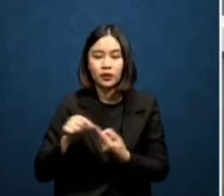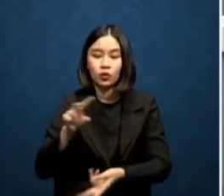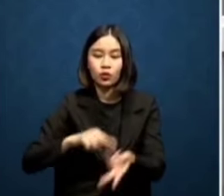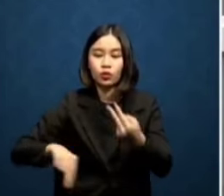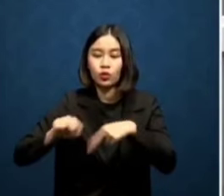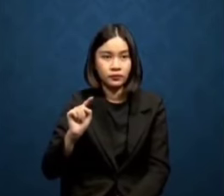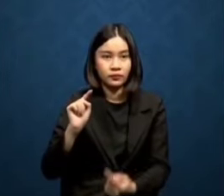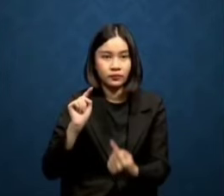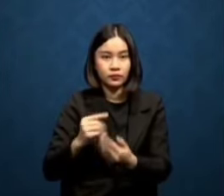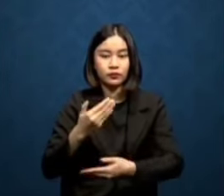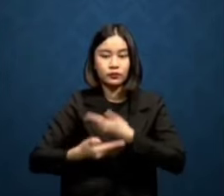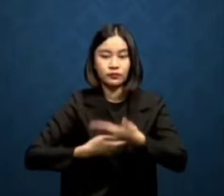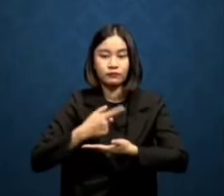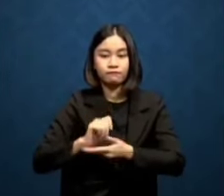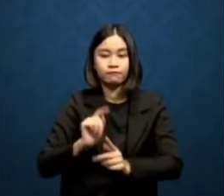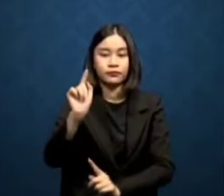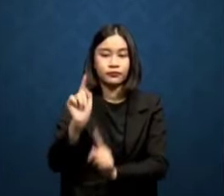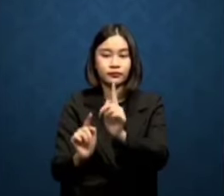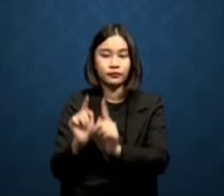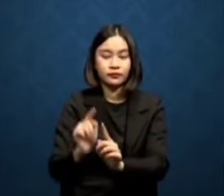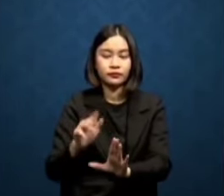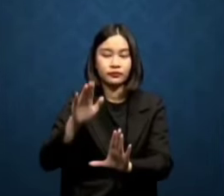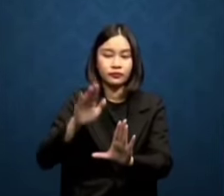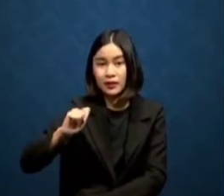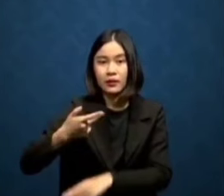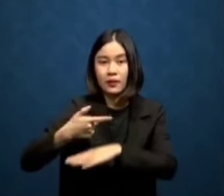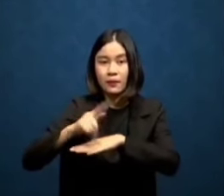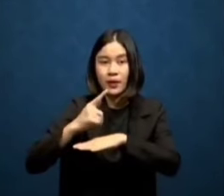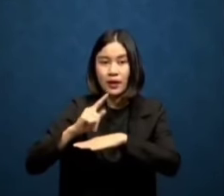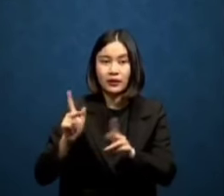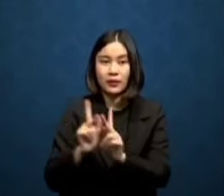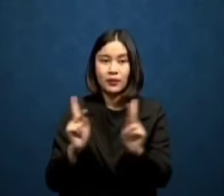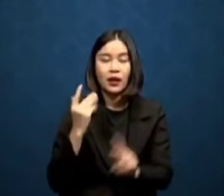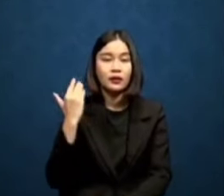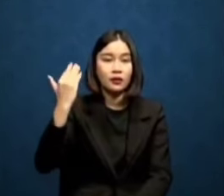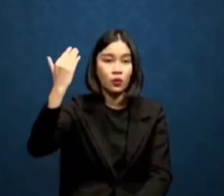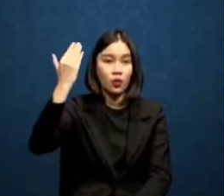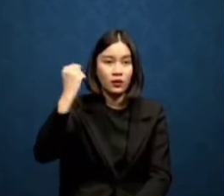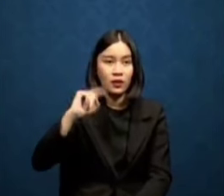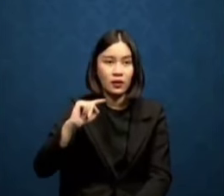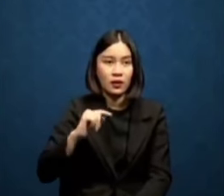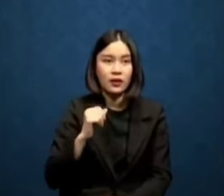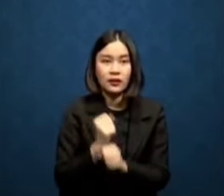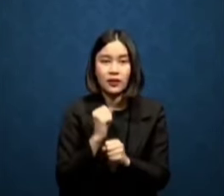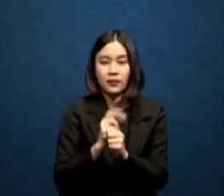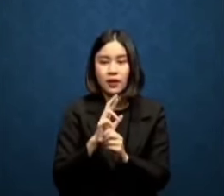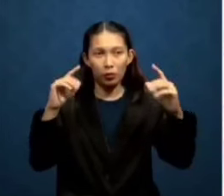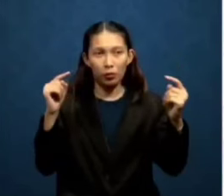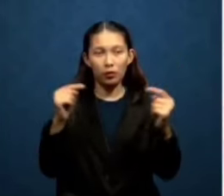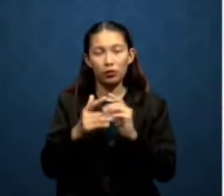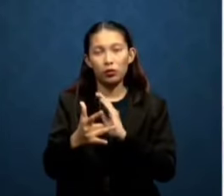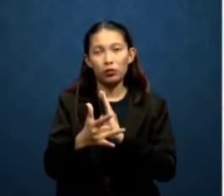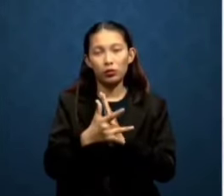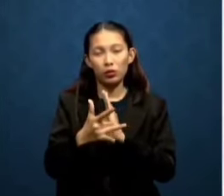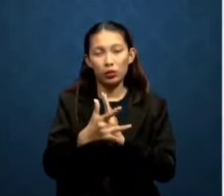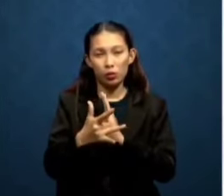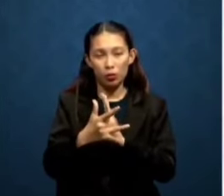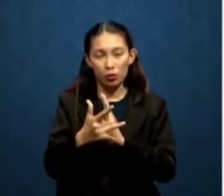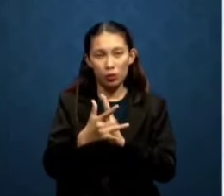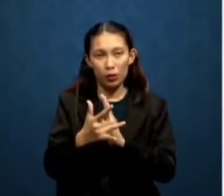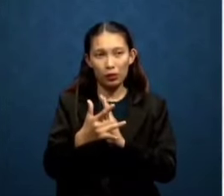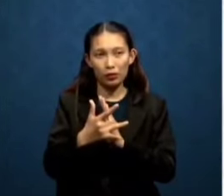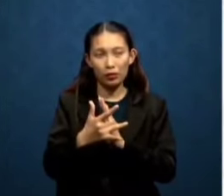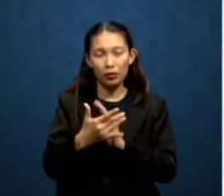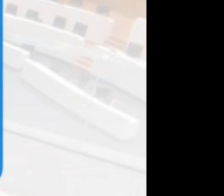ไทยภักดี 6นายวุฒิชาติกัลยาณมิตร 7นายสรชาติวิชัยสุวรรณพรมและ 8นาย